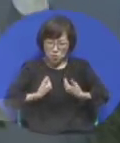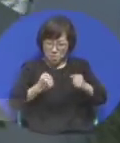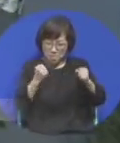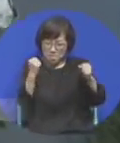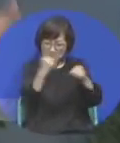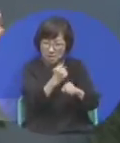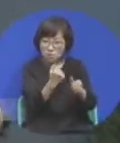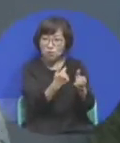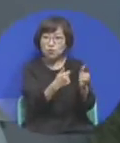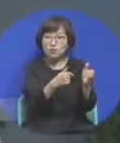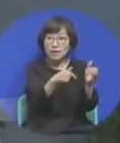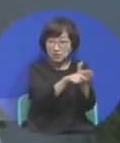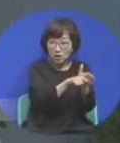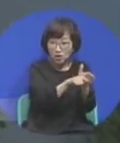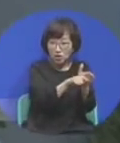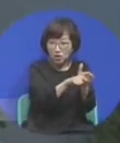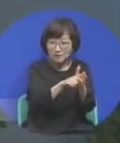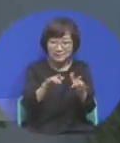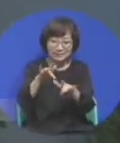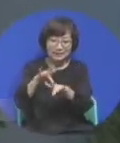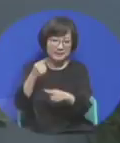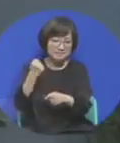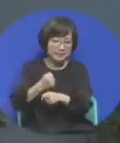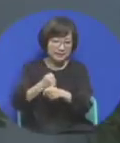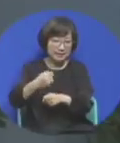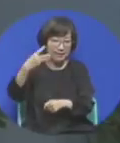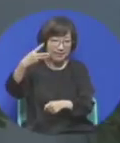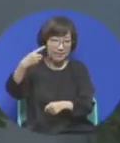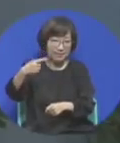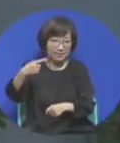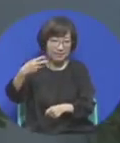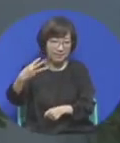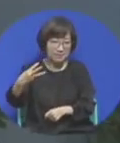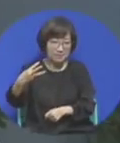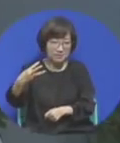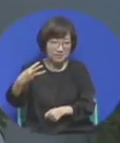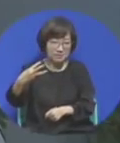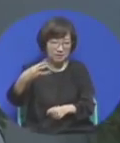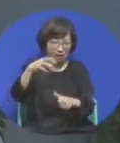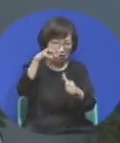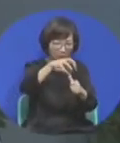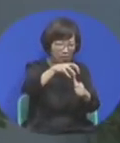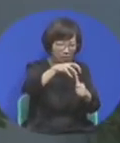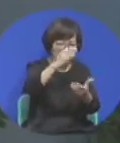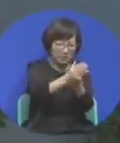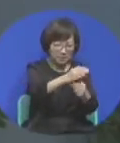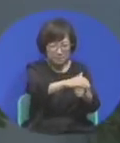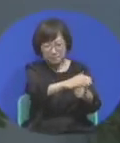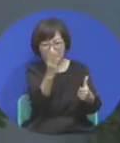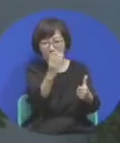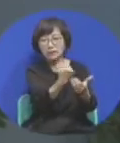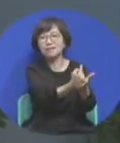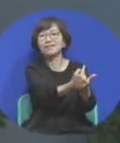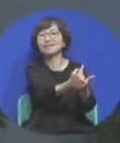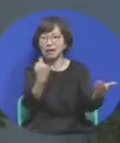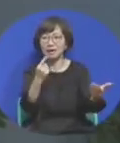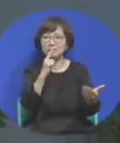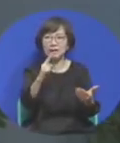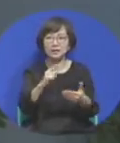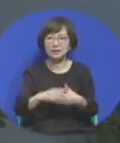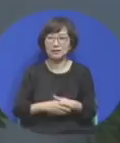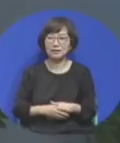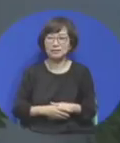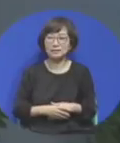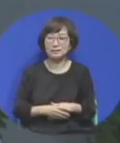있습니다. 그 털에서 빠져나와라. There is a frame that Satan has created to silently and quietly kill people. Come out from within